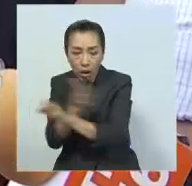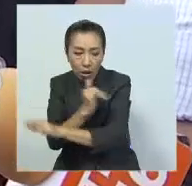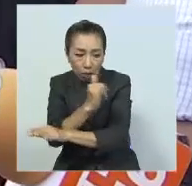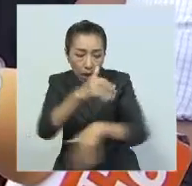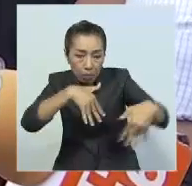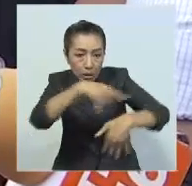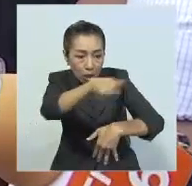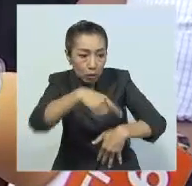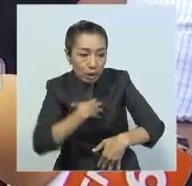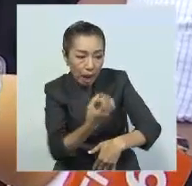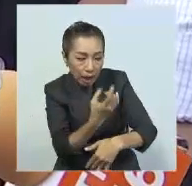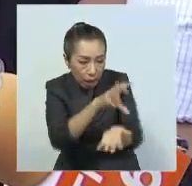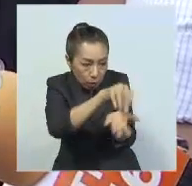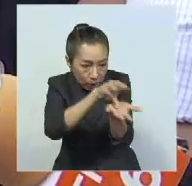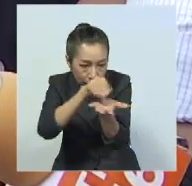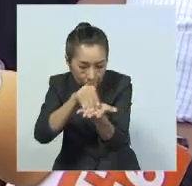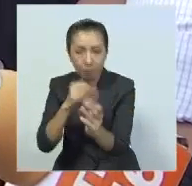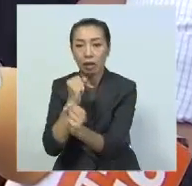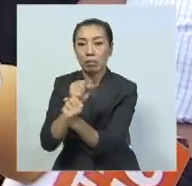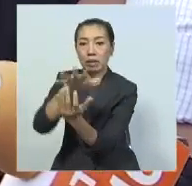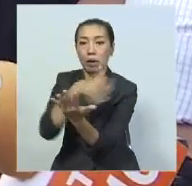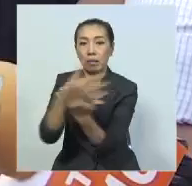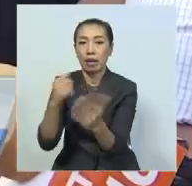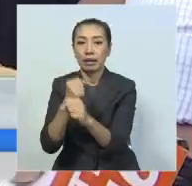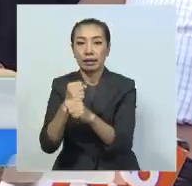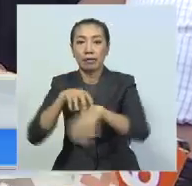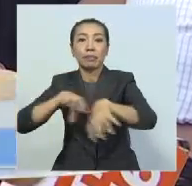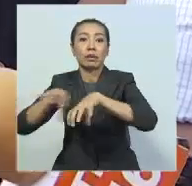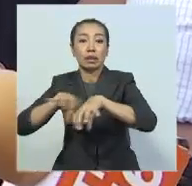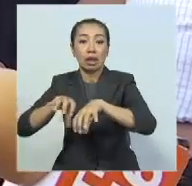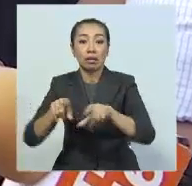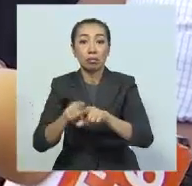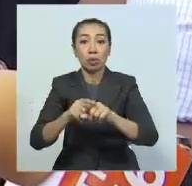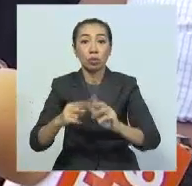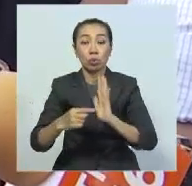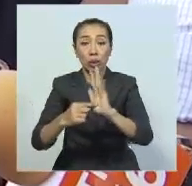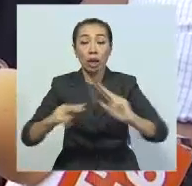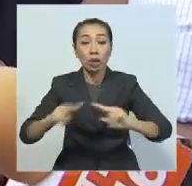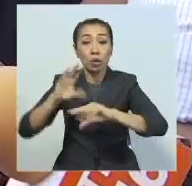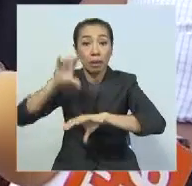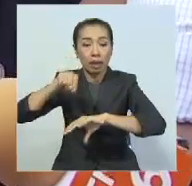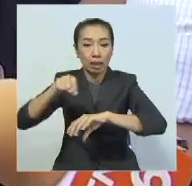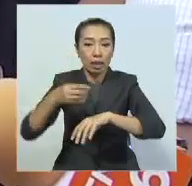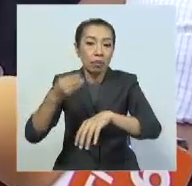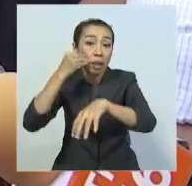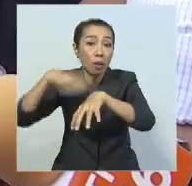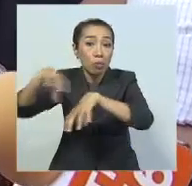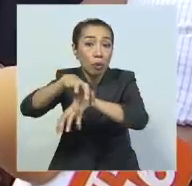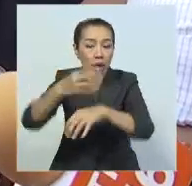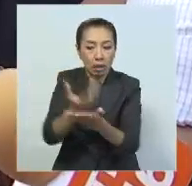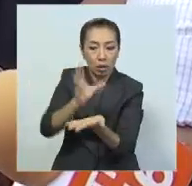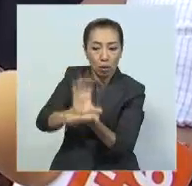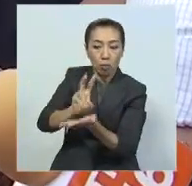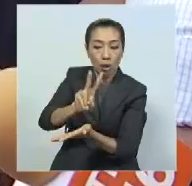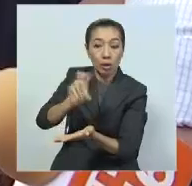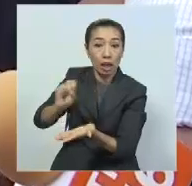การในนี้มีหลายกระทรวงผมยกตัวอย่างเพียง1ส่วนของกระทรวงมหาดไทยที่เราเรียกว่าหมู่บ้านละ 200,000